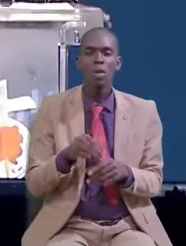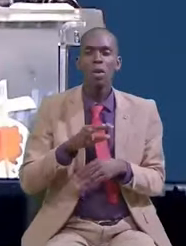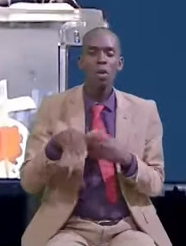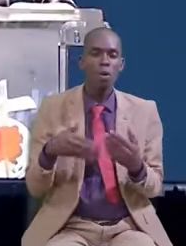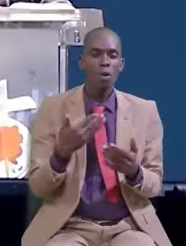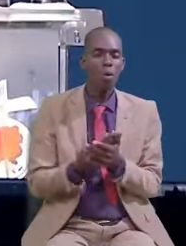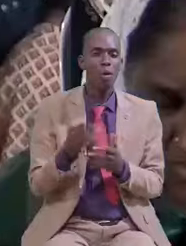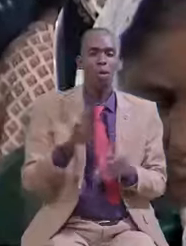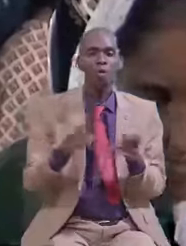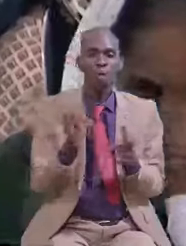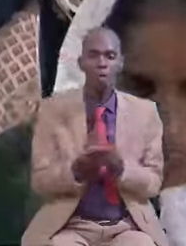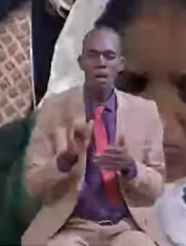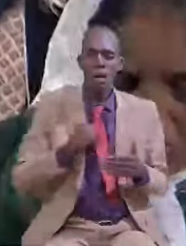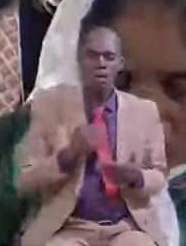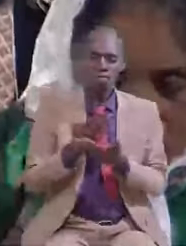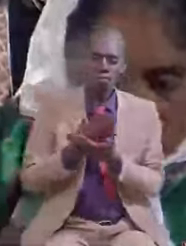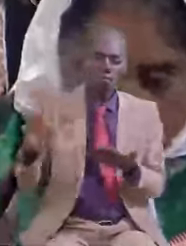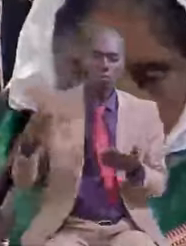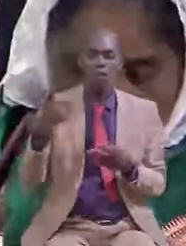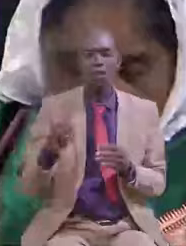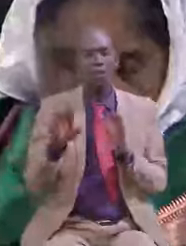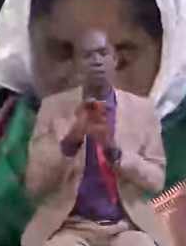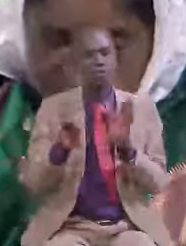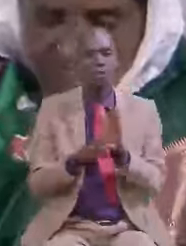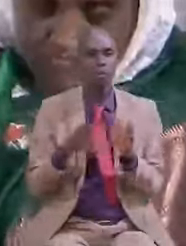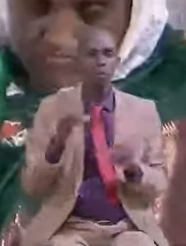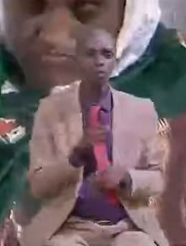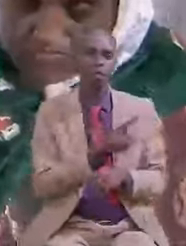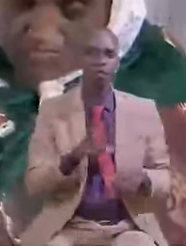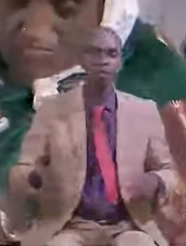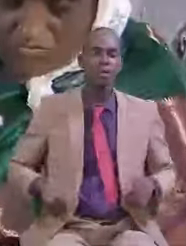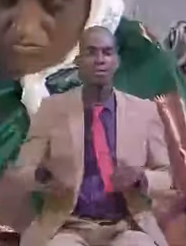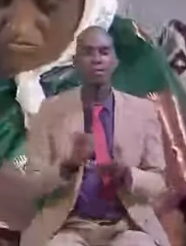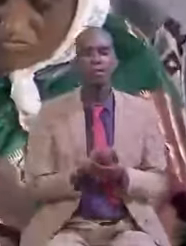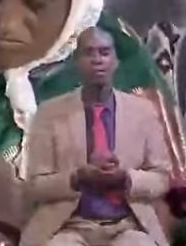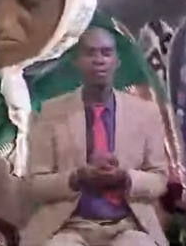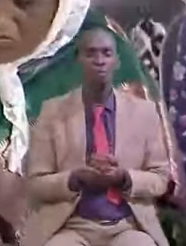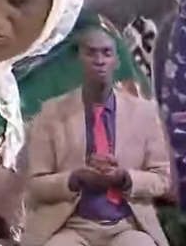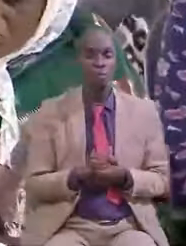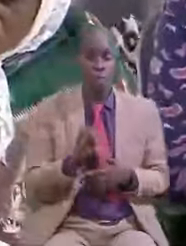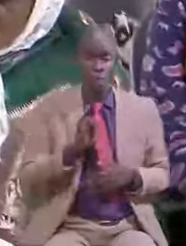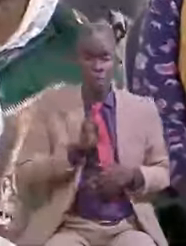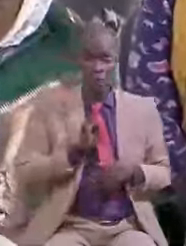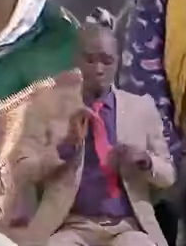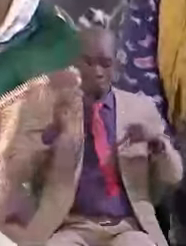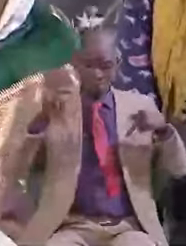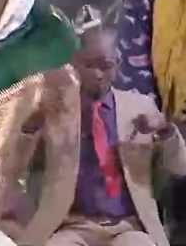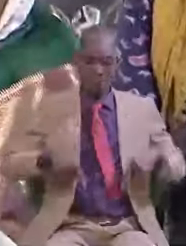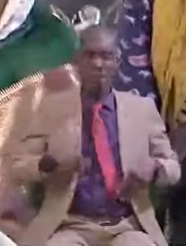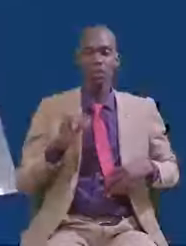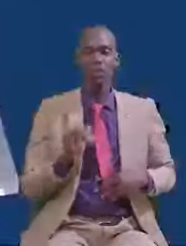Je fais partie de ceux qui ont violé la loi du Seigneur. Moi, en personne,